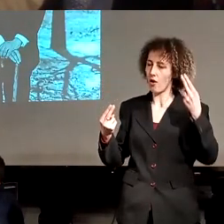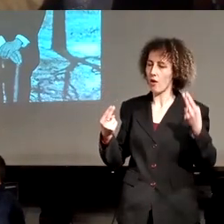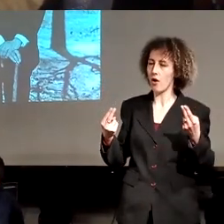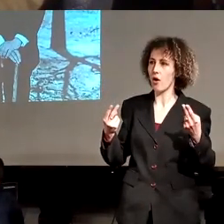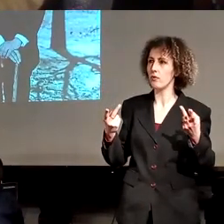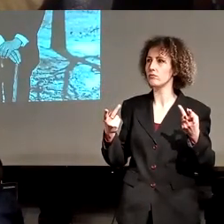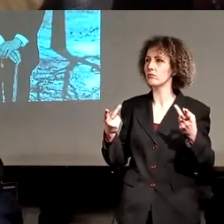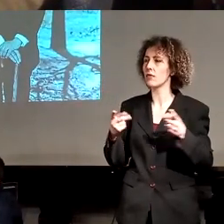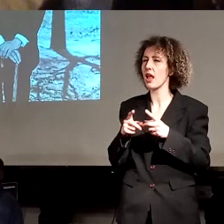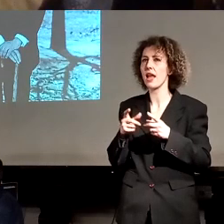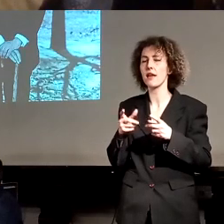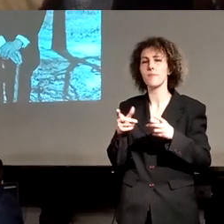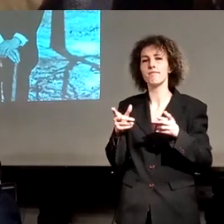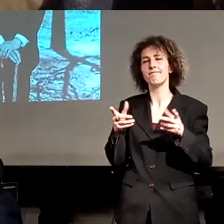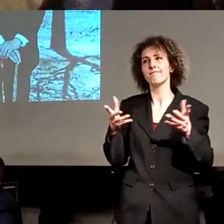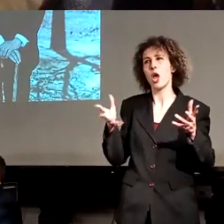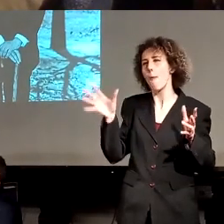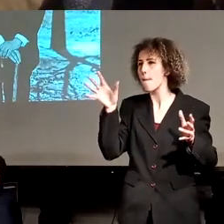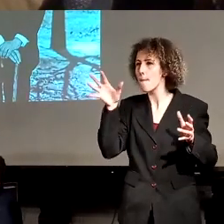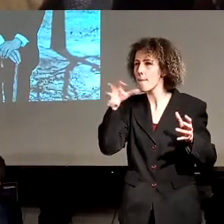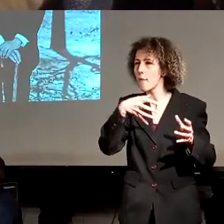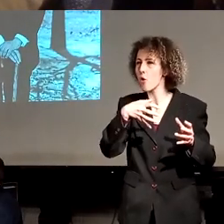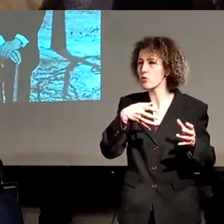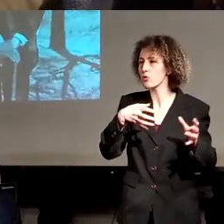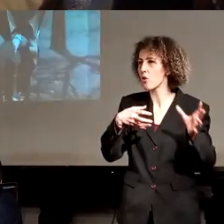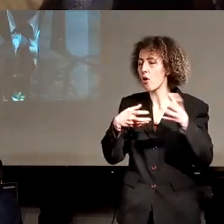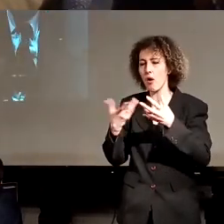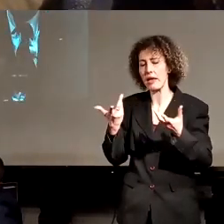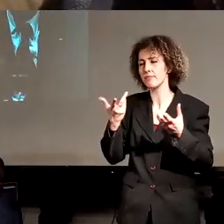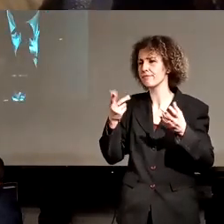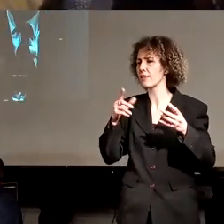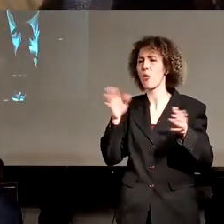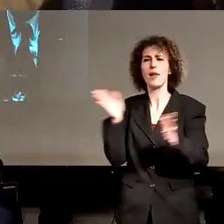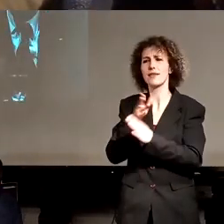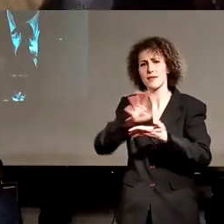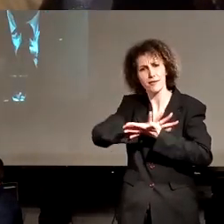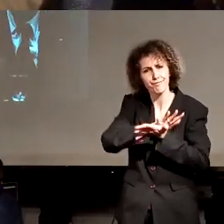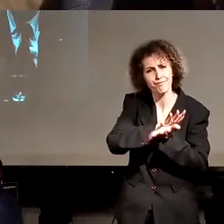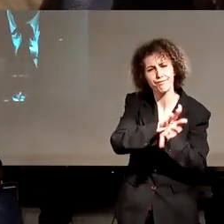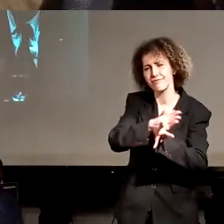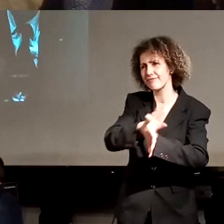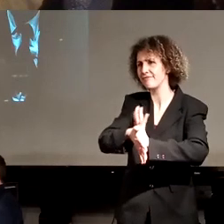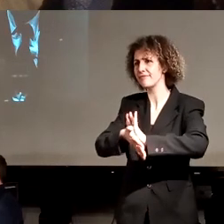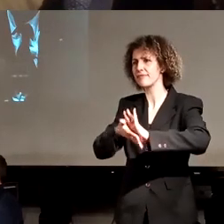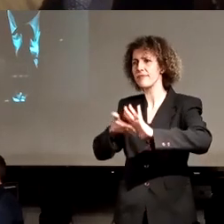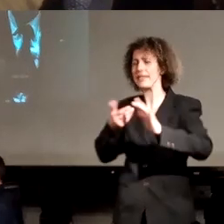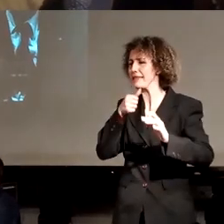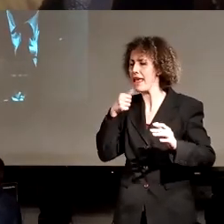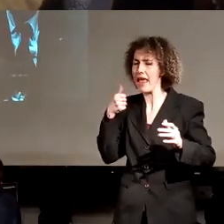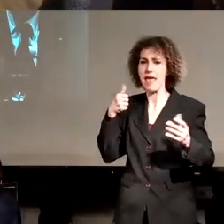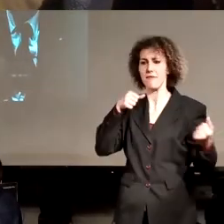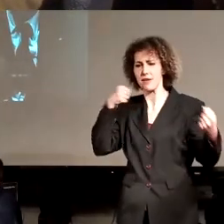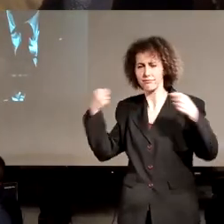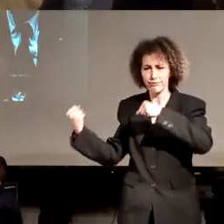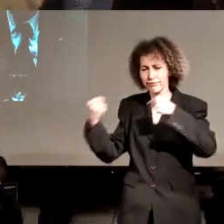terribile che annichilisce così di cose che deve essere combattuto ogni mezzo le giornate